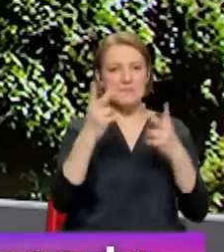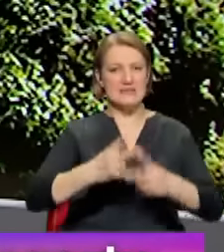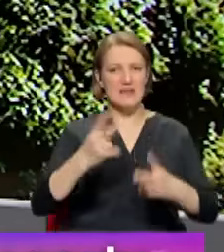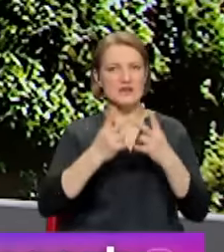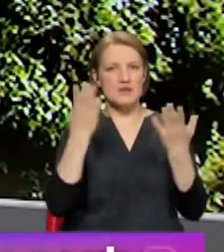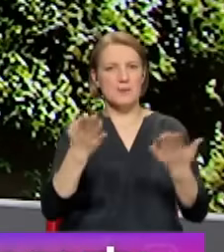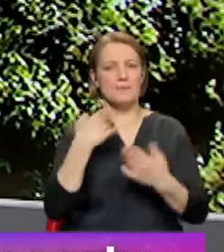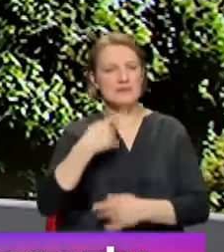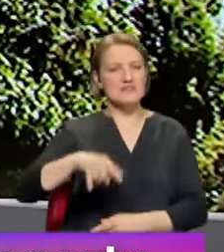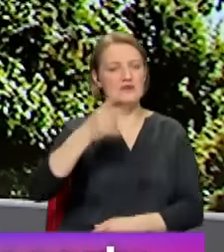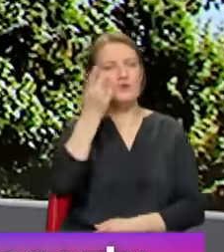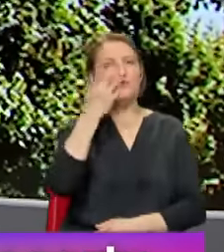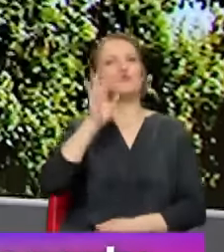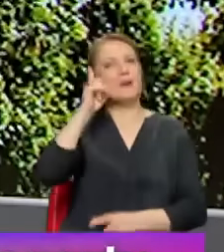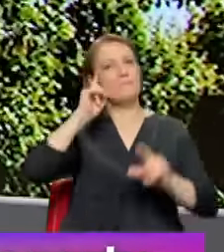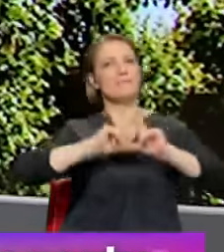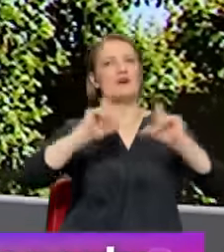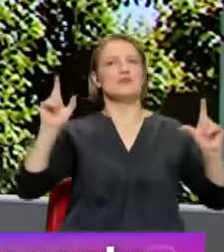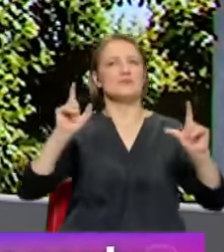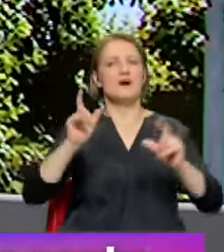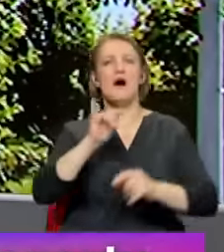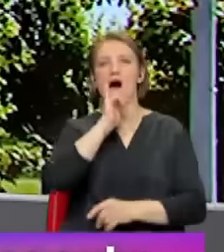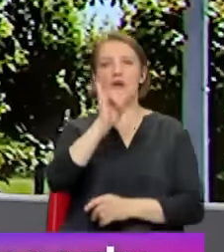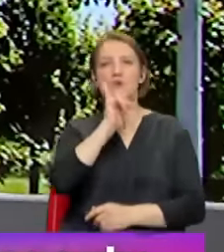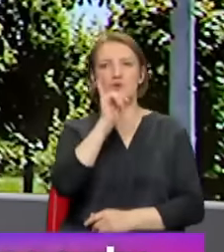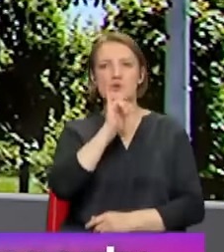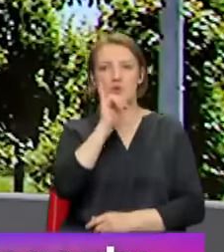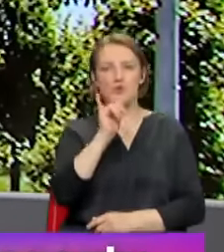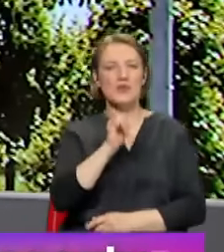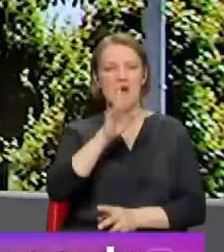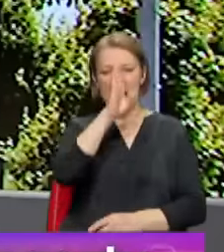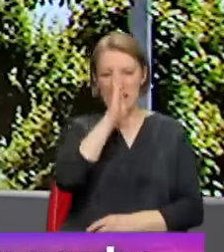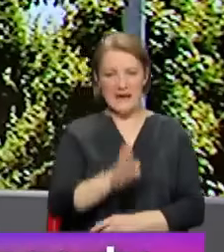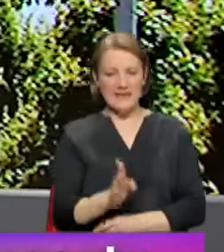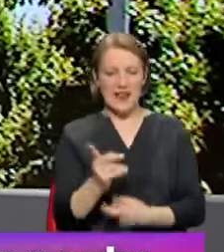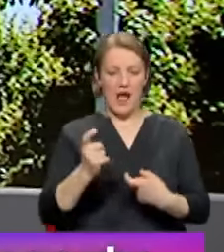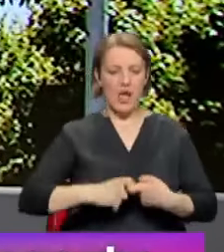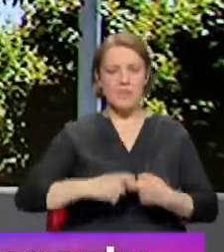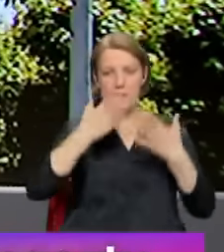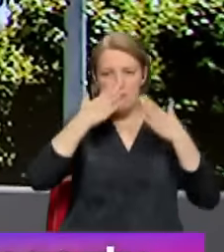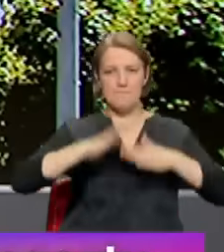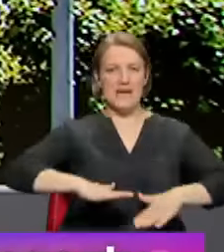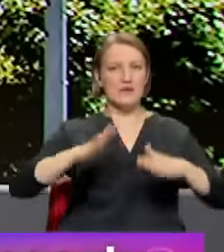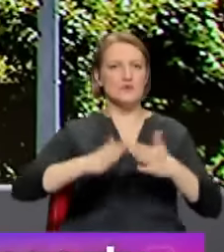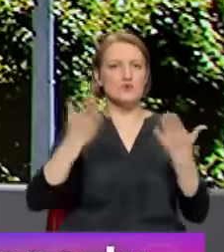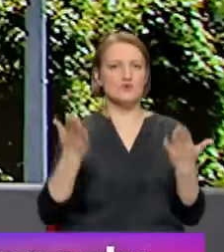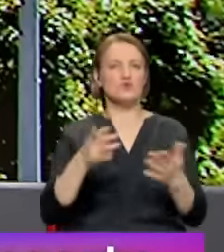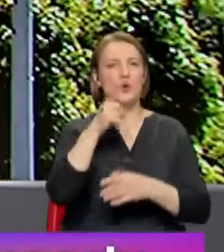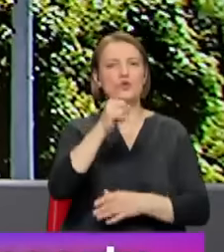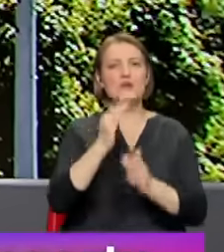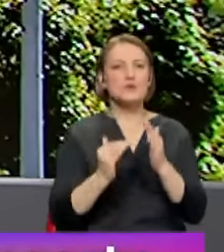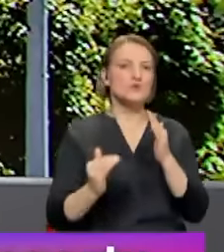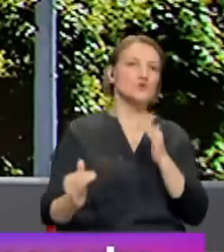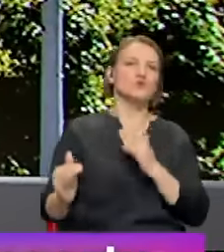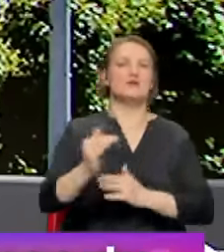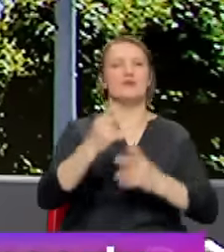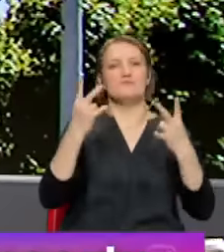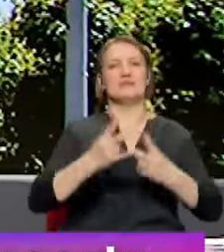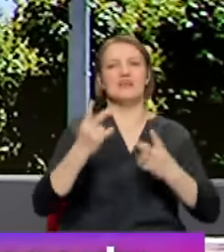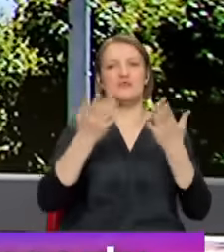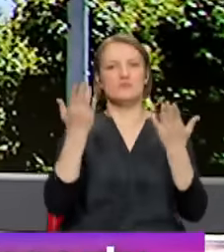de unutturmayın bugünkü başlığımız. Ağustos'ta adil atama bekliyoruz. Onların da yükselttiği